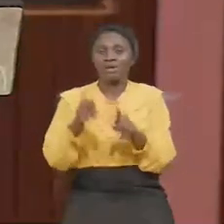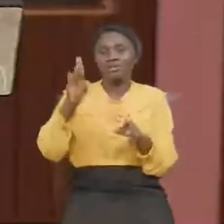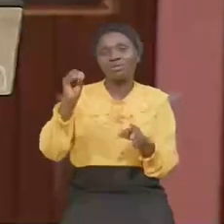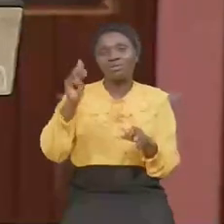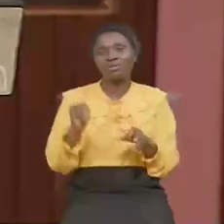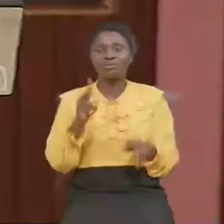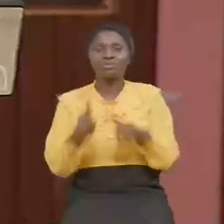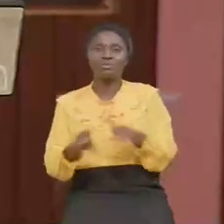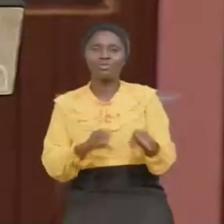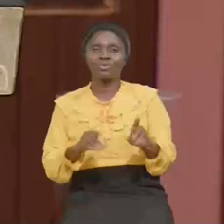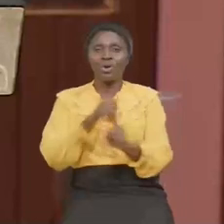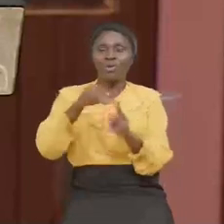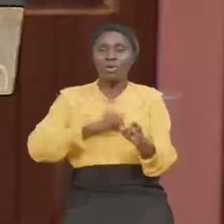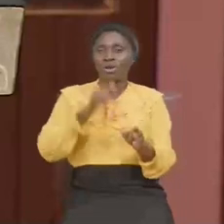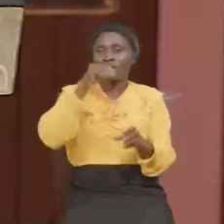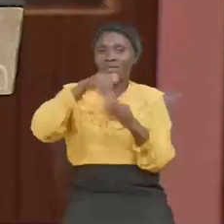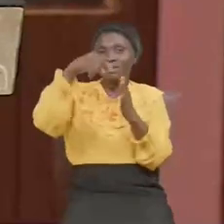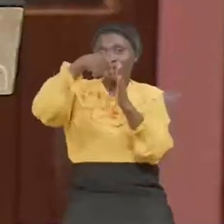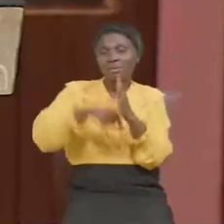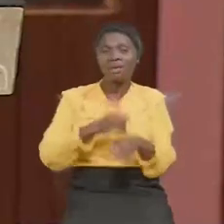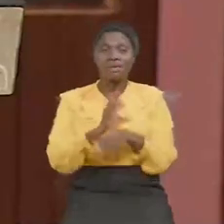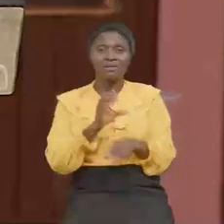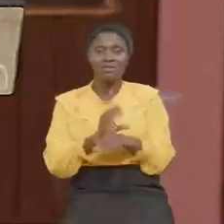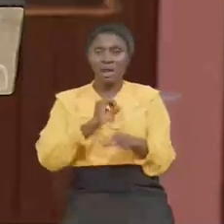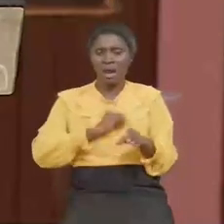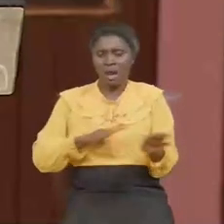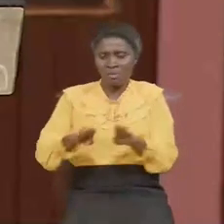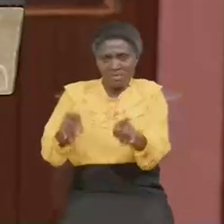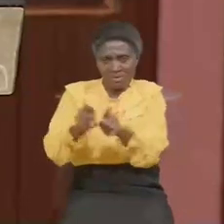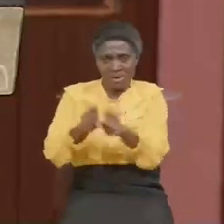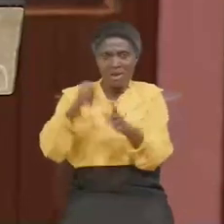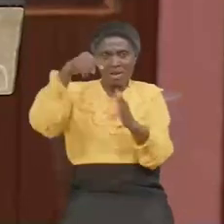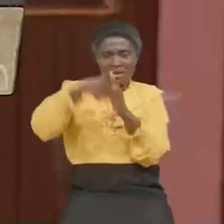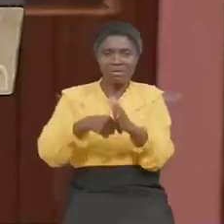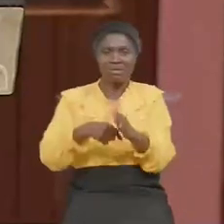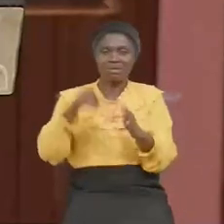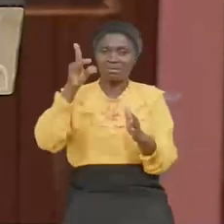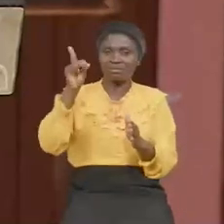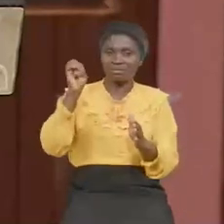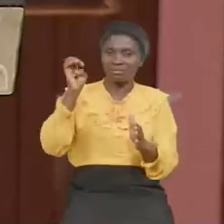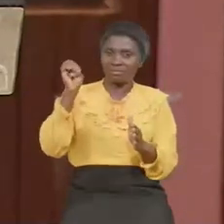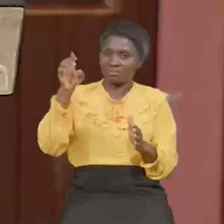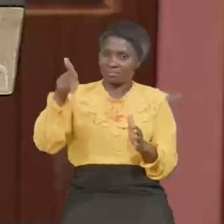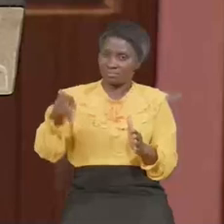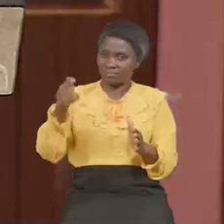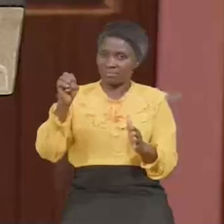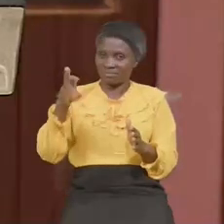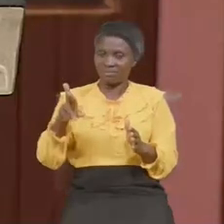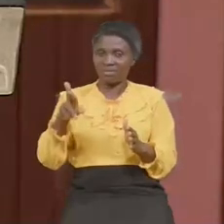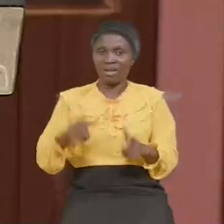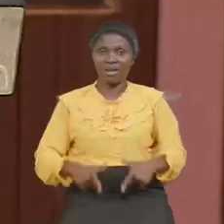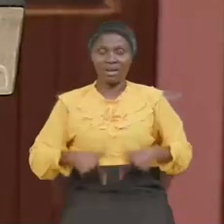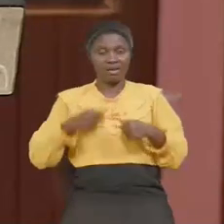suis hors de là-bas, mes amis sont aussi là. Tu le sais, non? Et mes collègues sont aussi là, non? Mes connaissances sont